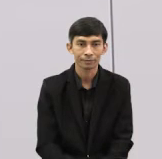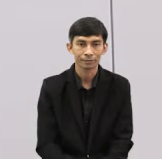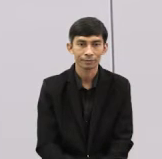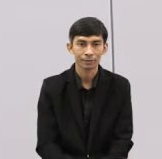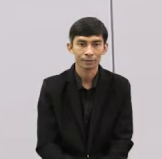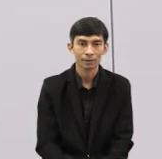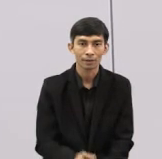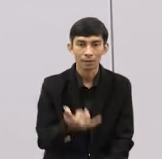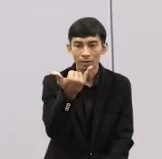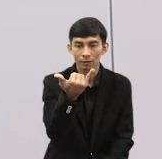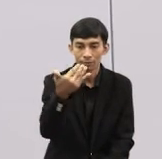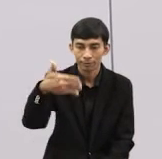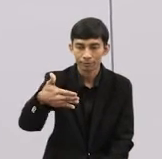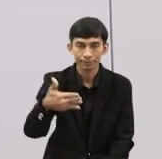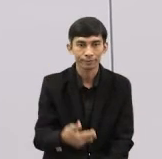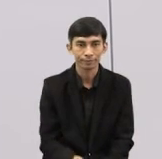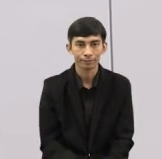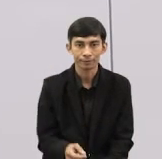hốc sập rằm bốn